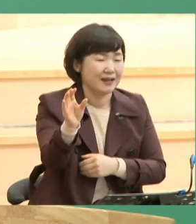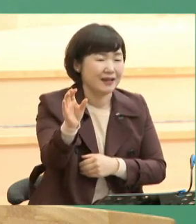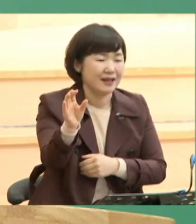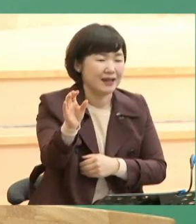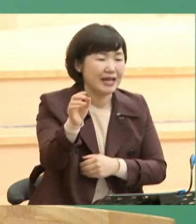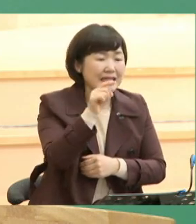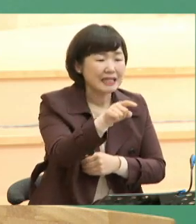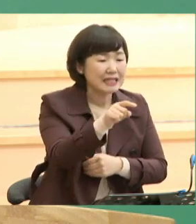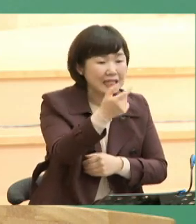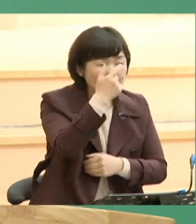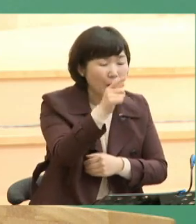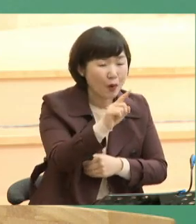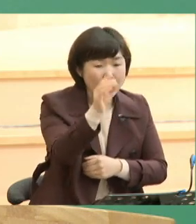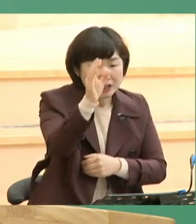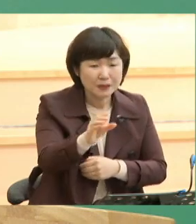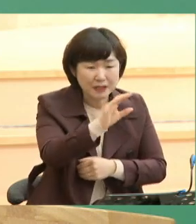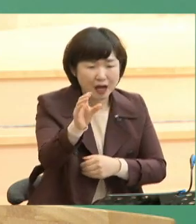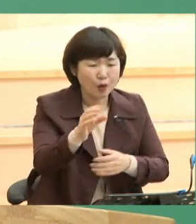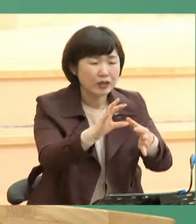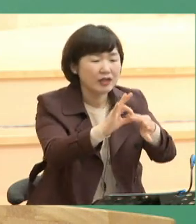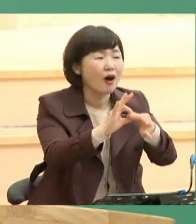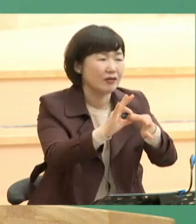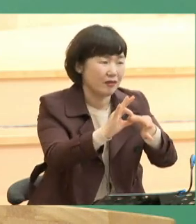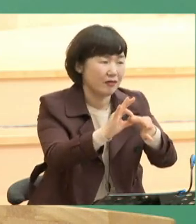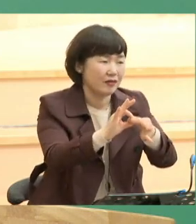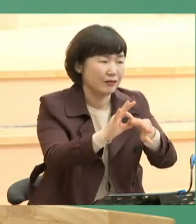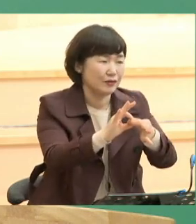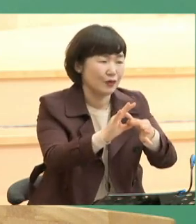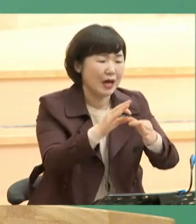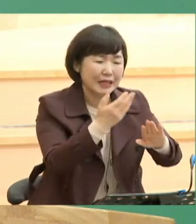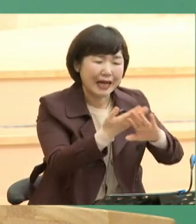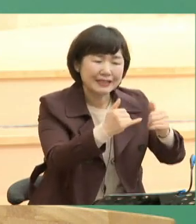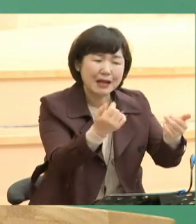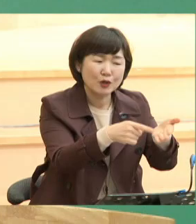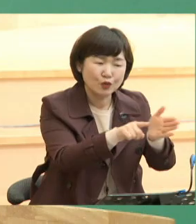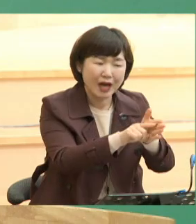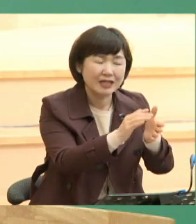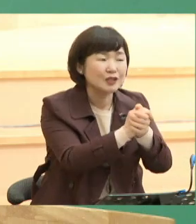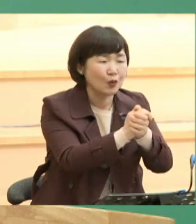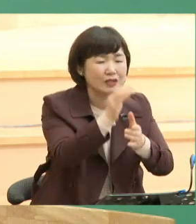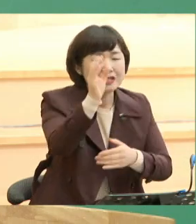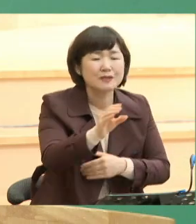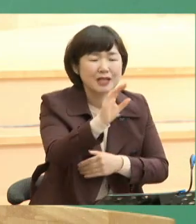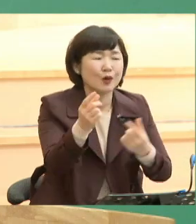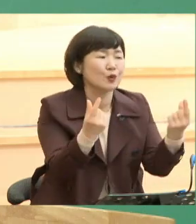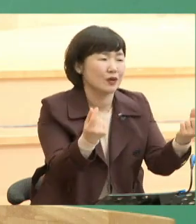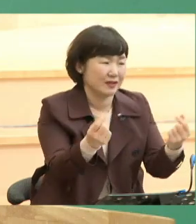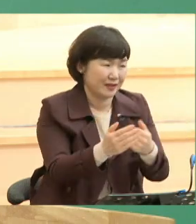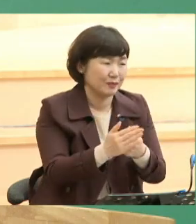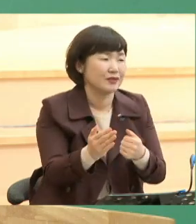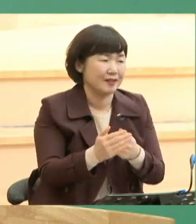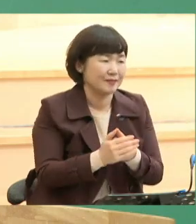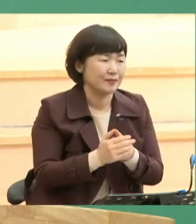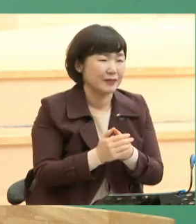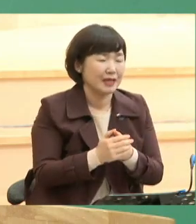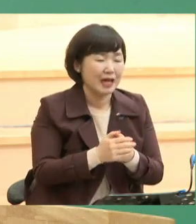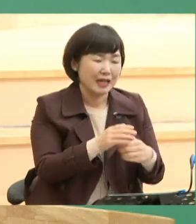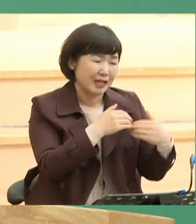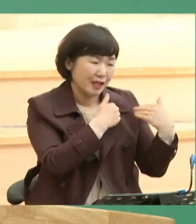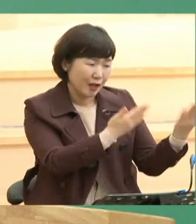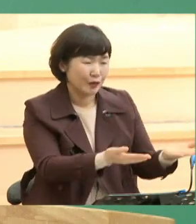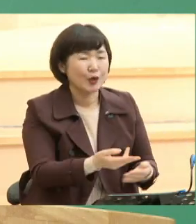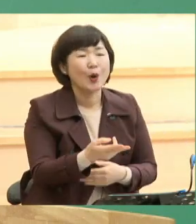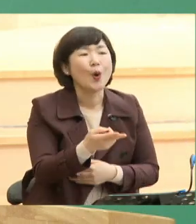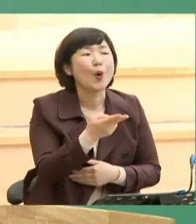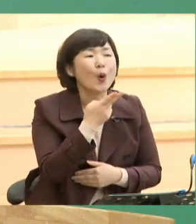그 기도가 십자가와 연결되어 있으니까 하나님이 정말 뭐 기뻐하신다 알게되어 졌죠 내버려 두지 않는다는 걸